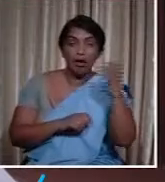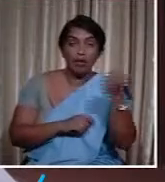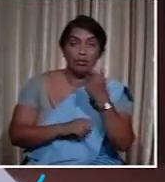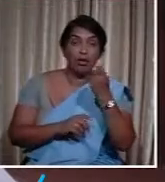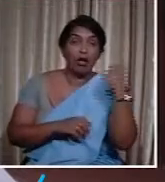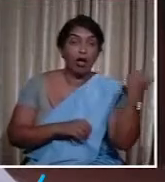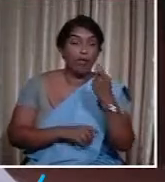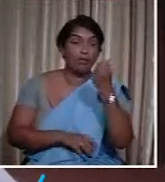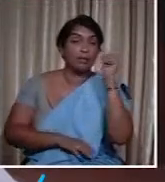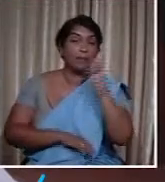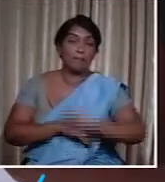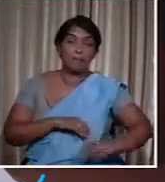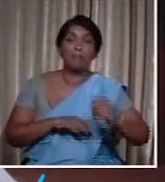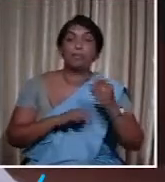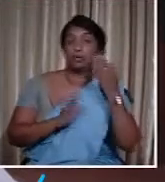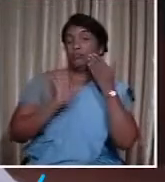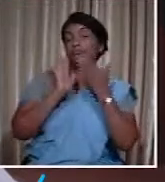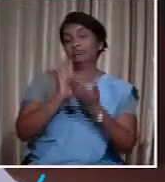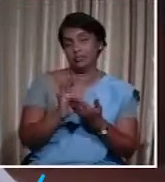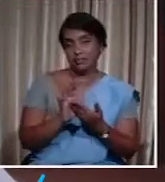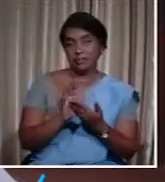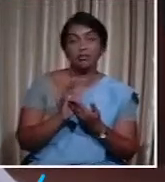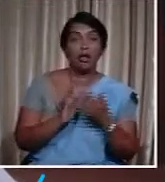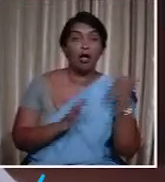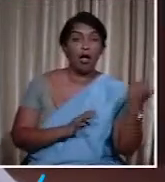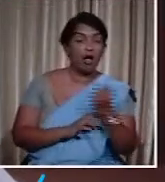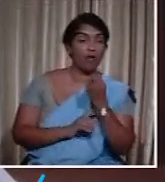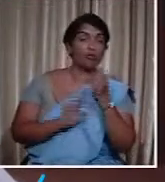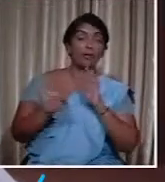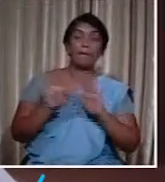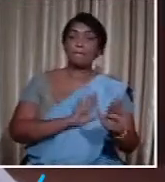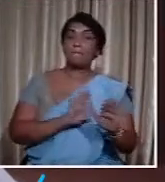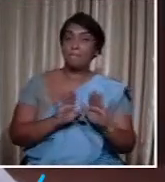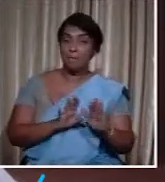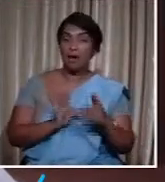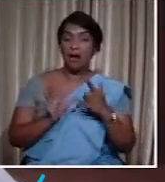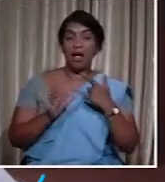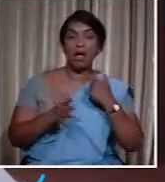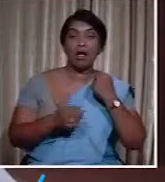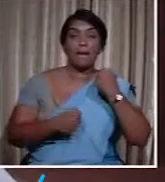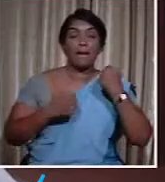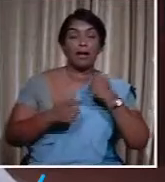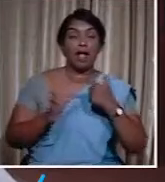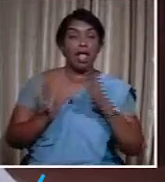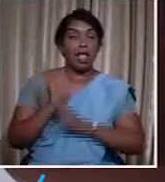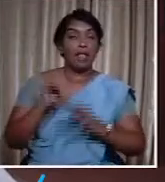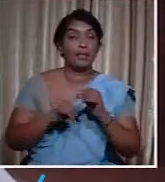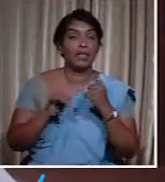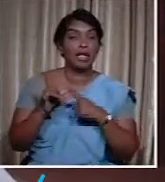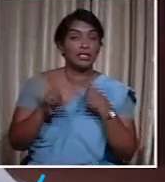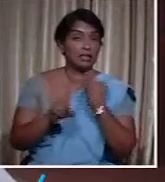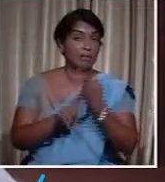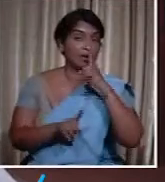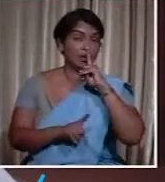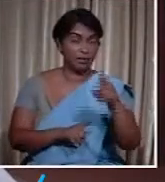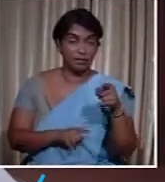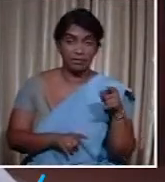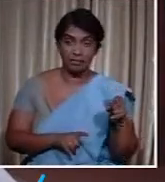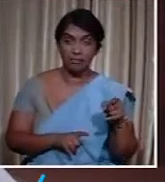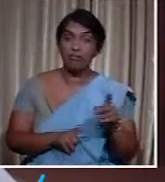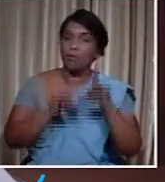सलस नव आर्थिक न्याय नव मूल्य न्याय किला कब्राल मेतन दुडन्न पटन गत्ता